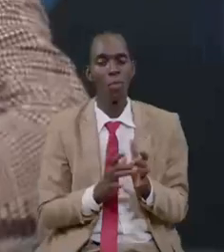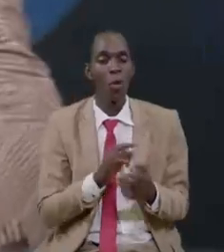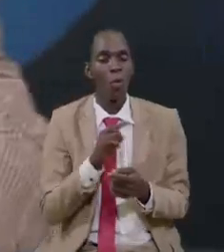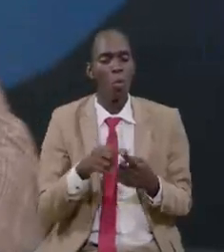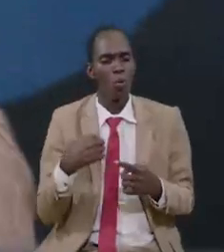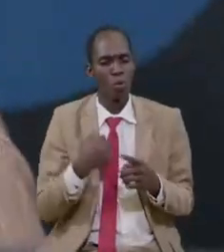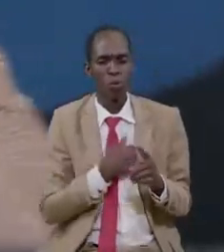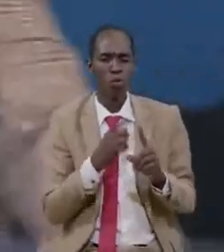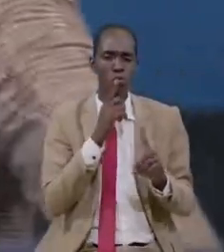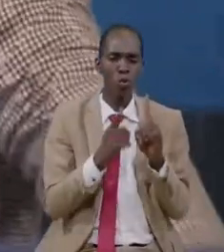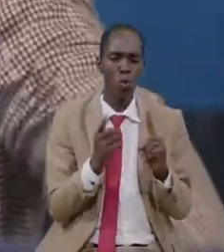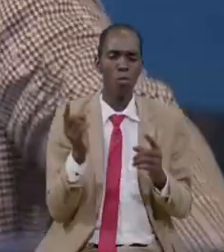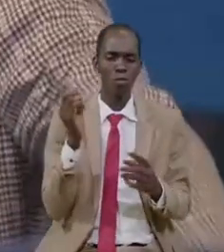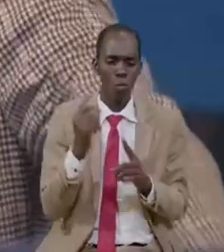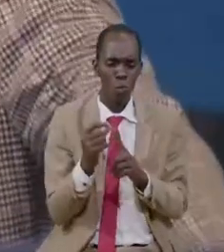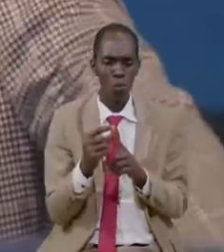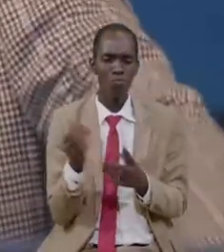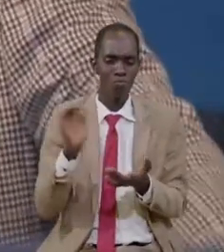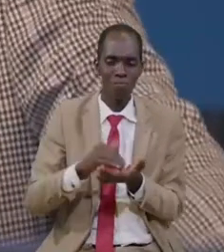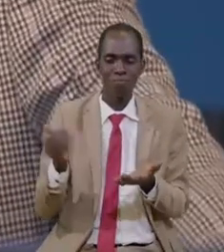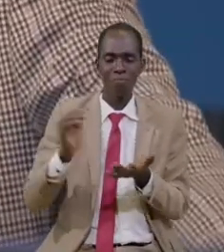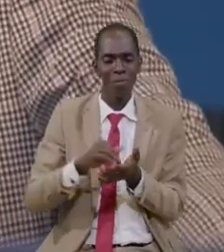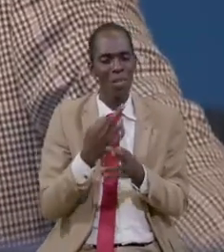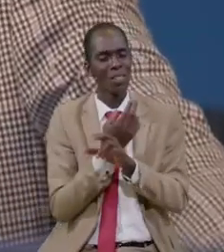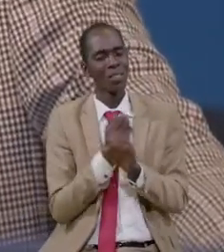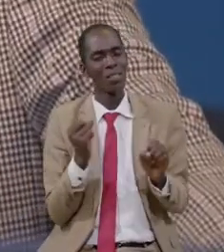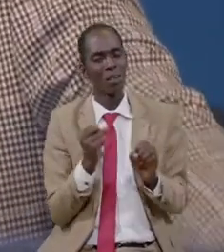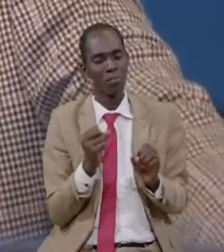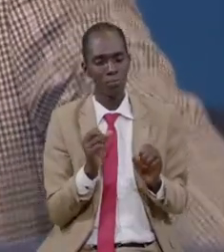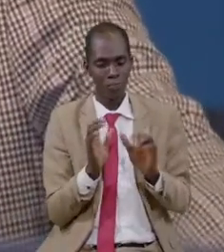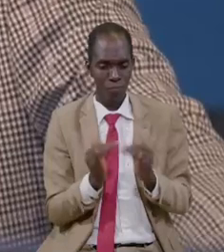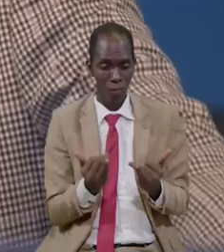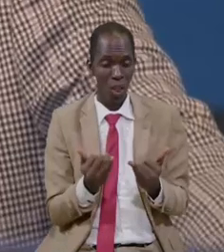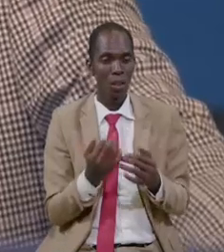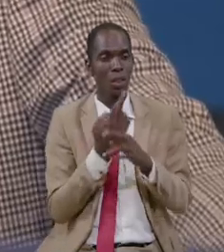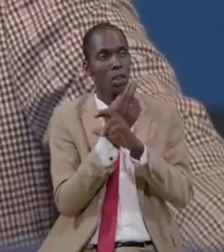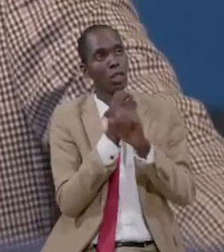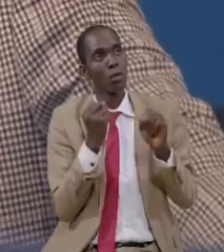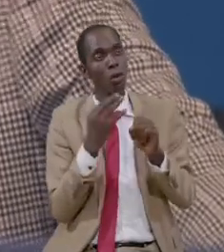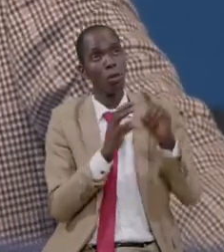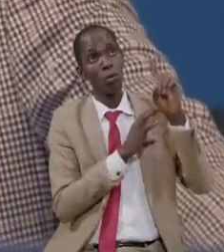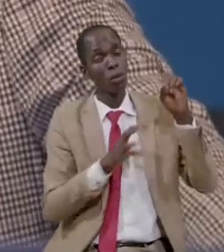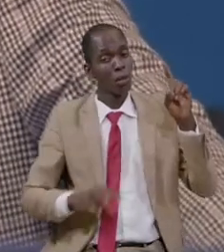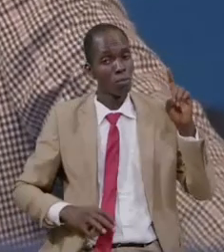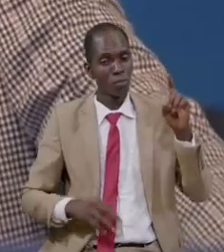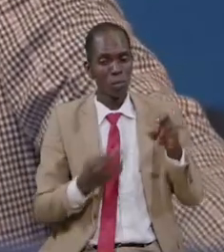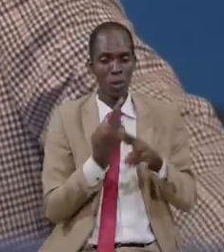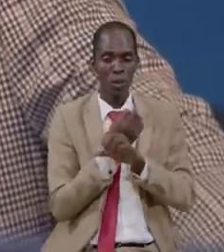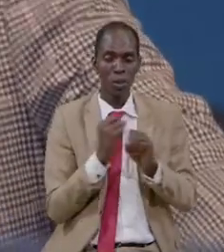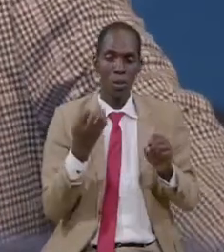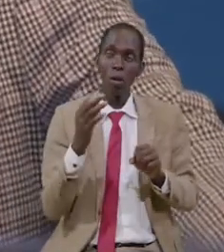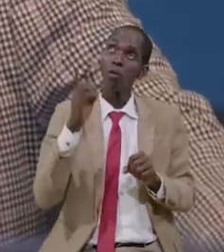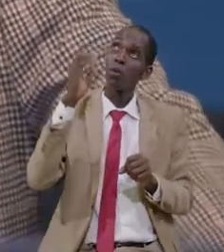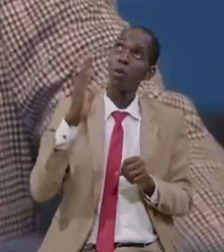rédemption, la rédemption de Christ, de Dieu, à travers